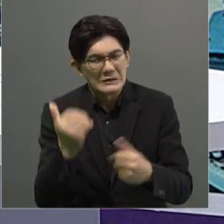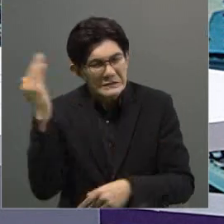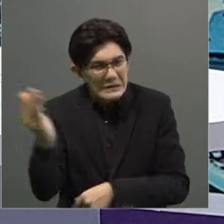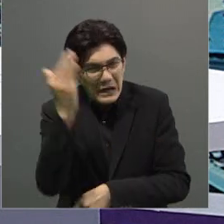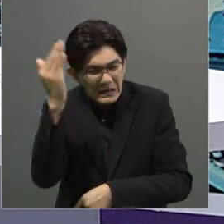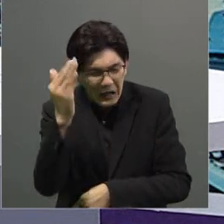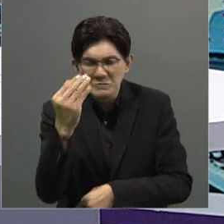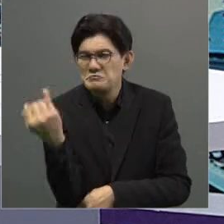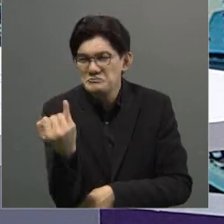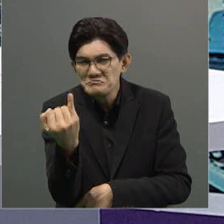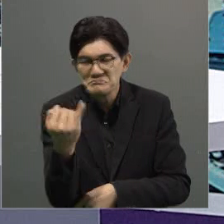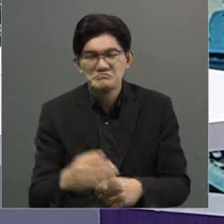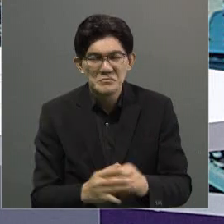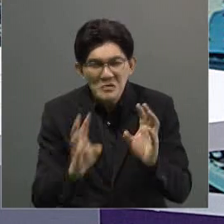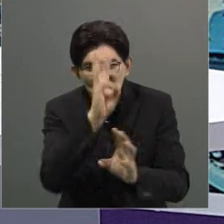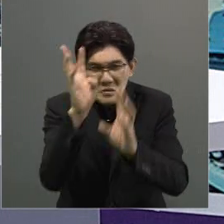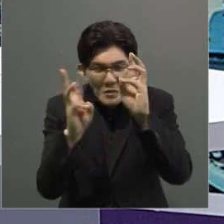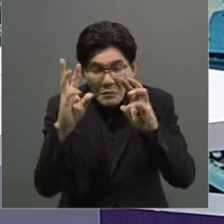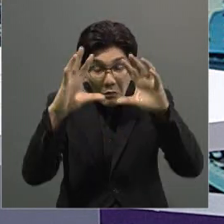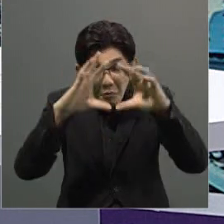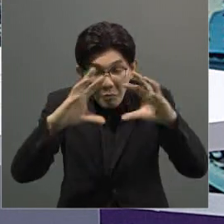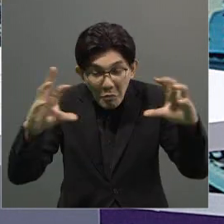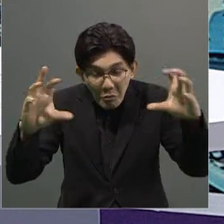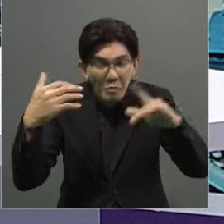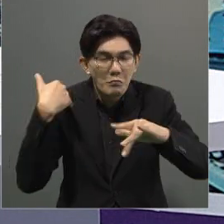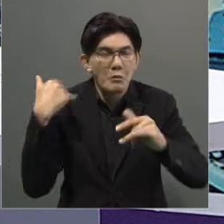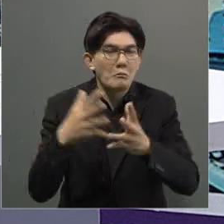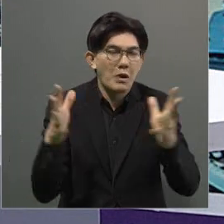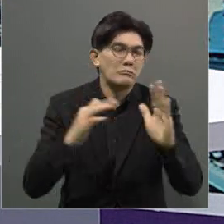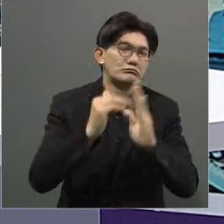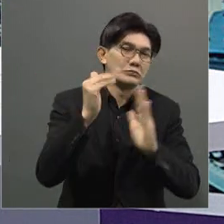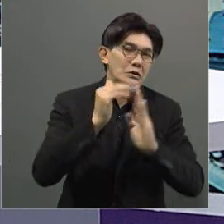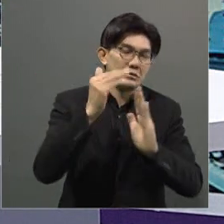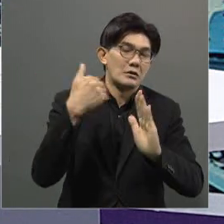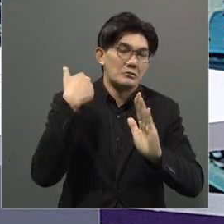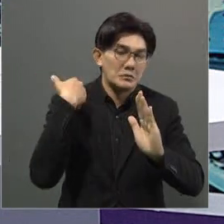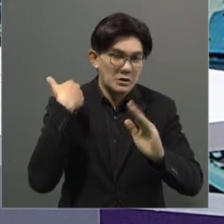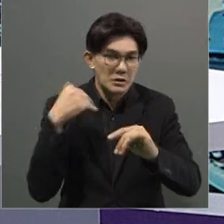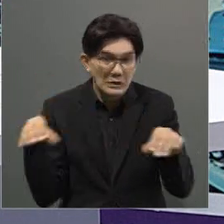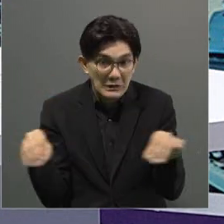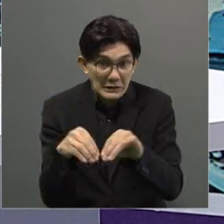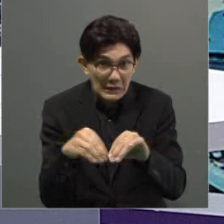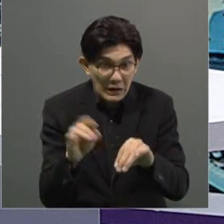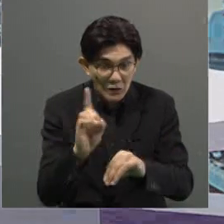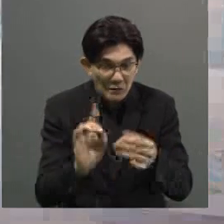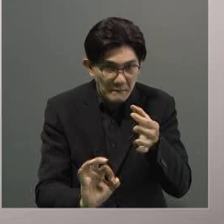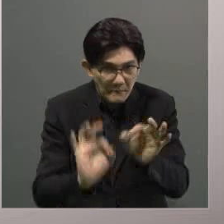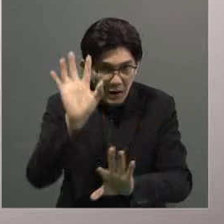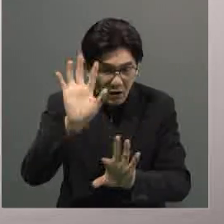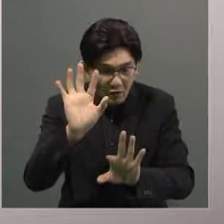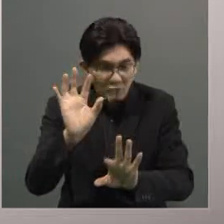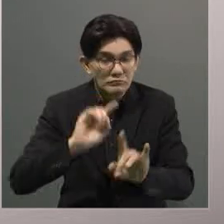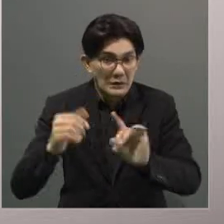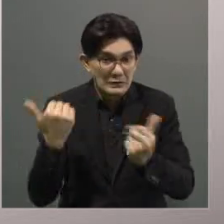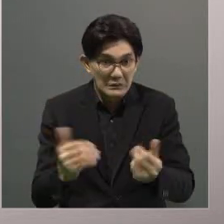ค่อนข้างปิดนะฮะทำให้การสะสมของฝุ่น PM 2.5โดยเฉพาะในพื้นที่ทางภาคเหนือโดยเฉพาะพื้นที่ที่อยู่ใกล้ๆกับจุดที่มีจุดความร้อน